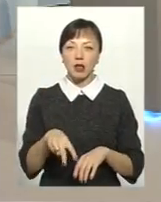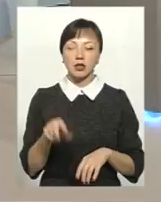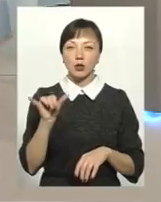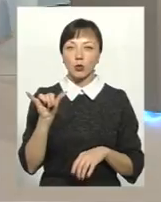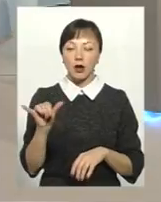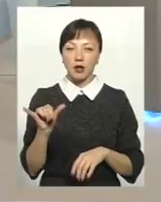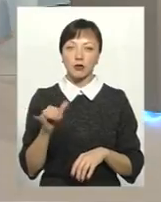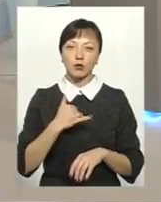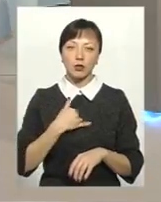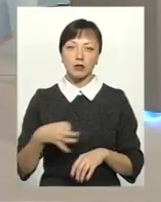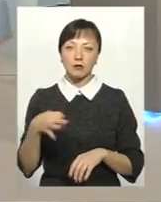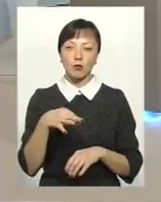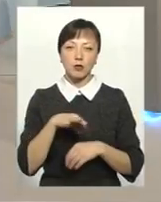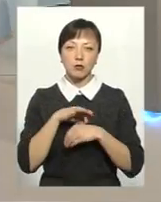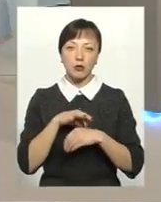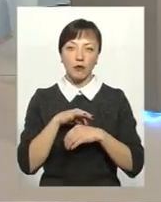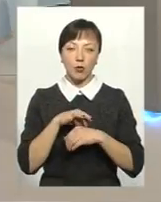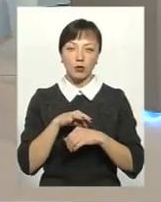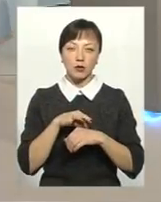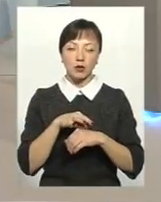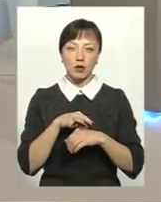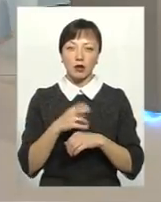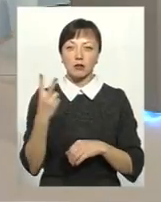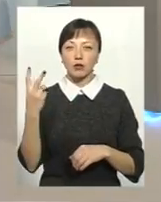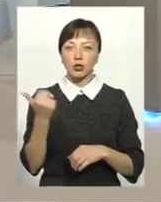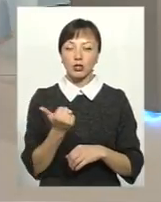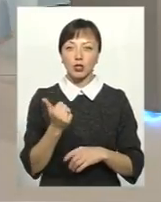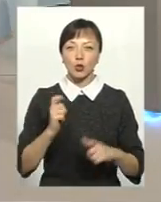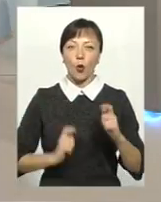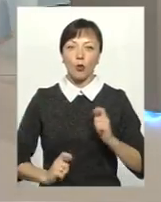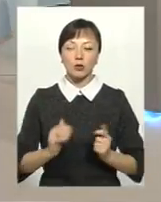Ульянівна, у нас в області проходив двохтижневий такий курс